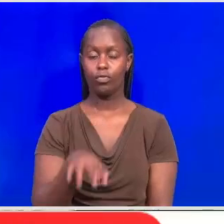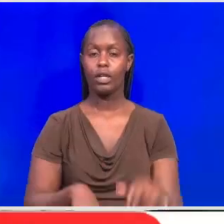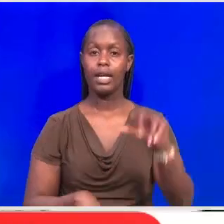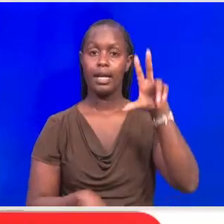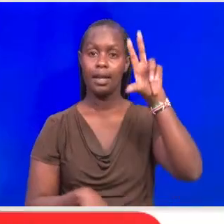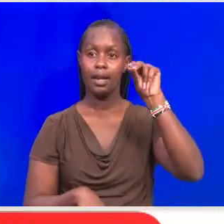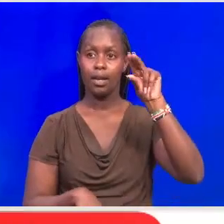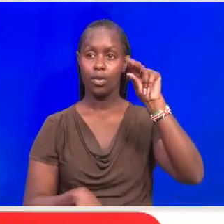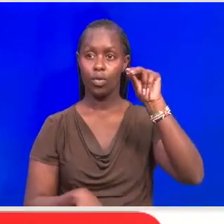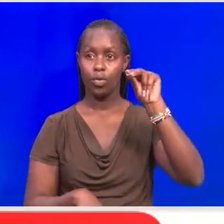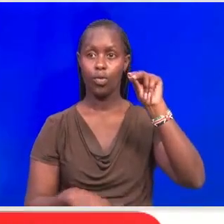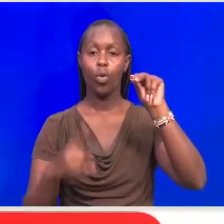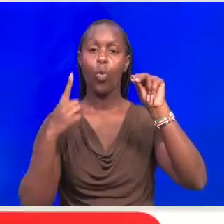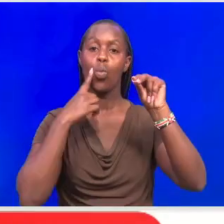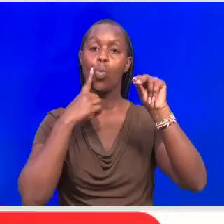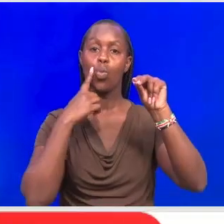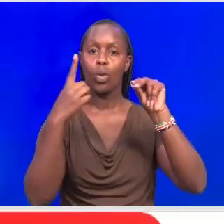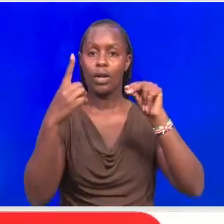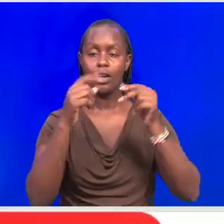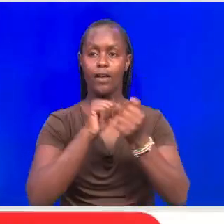nays 115,